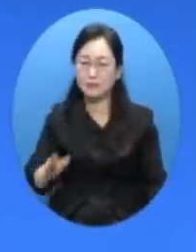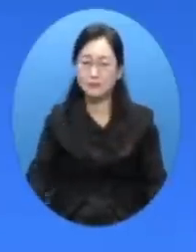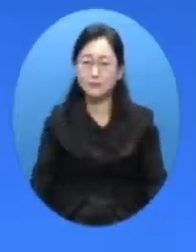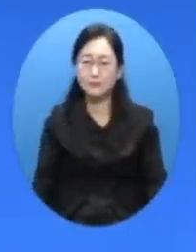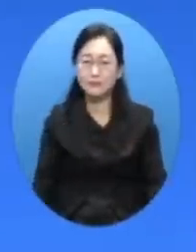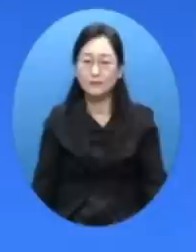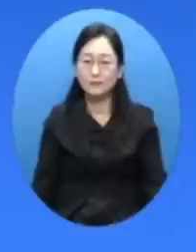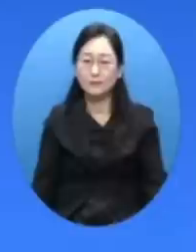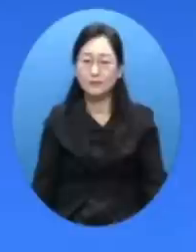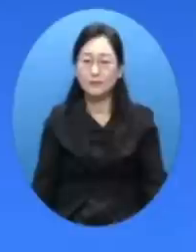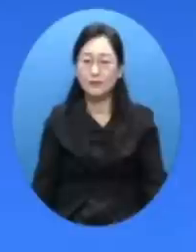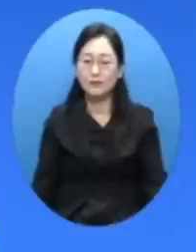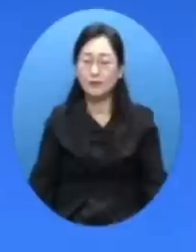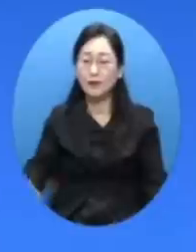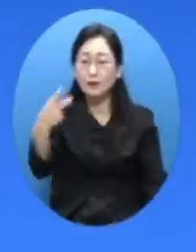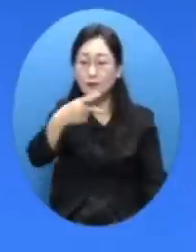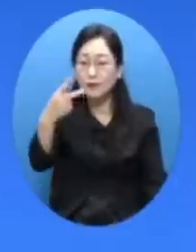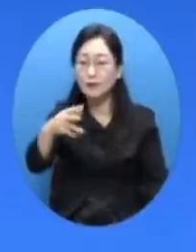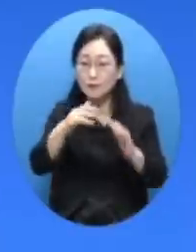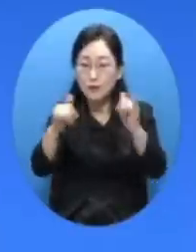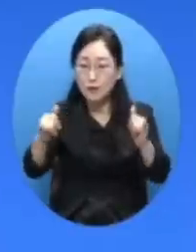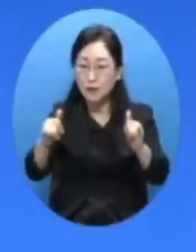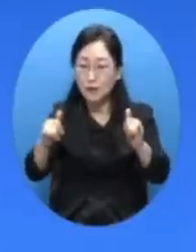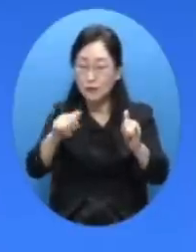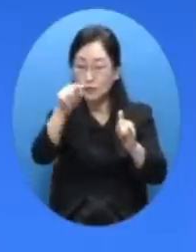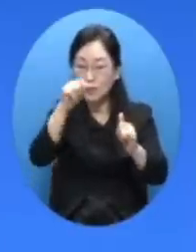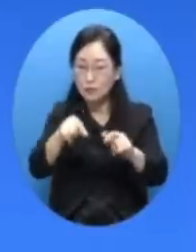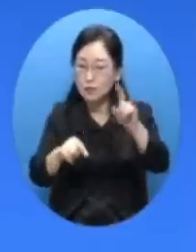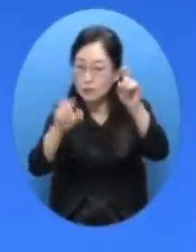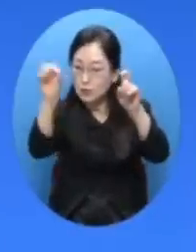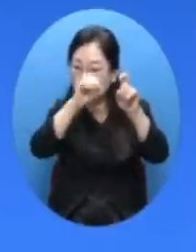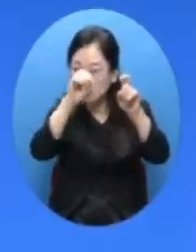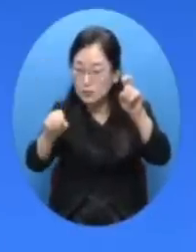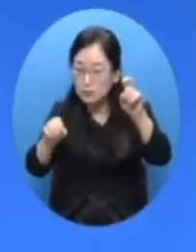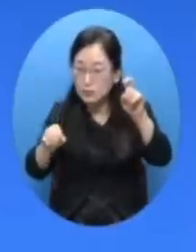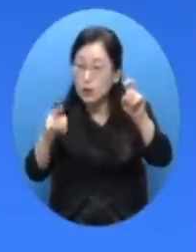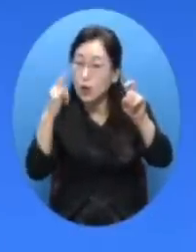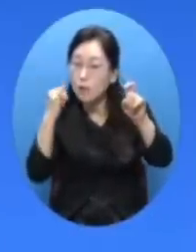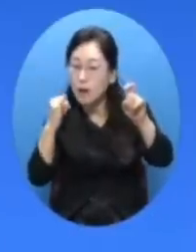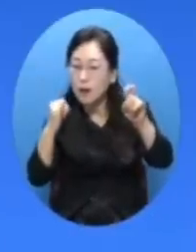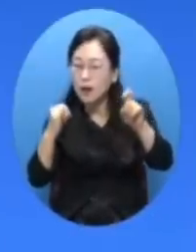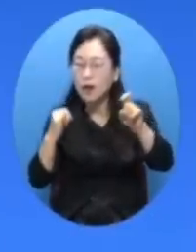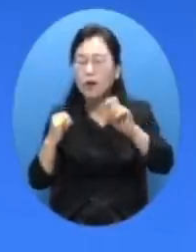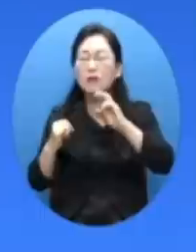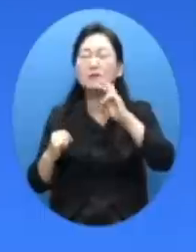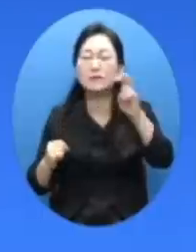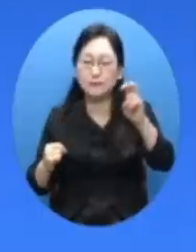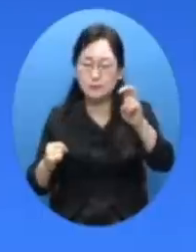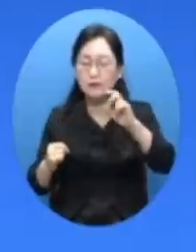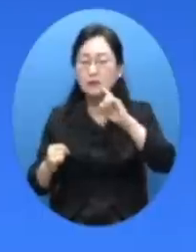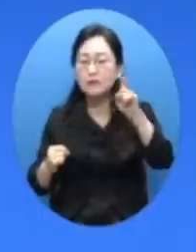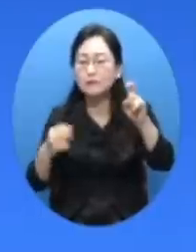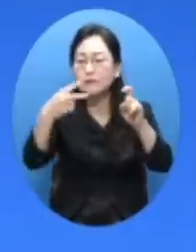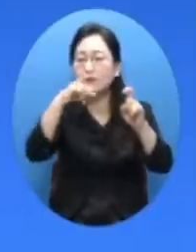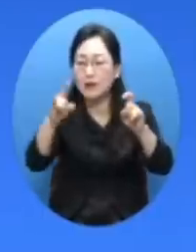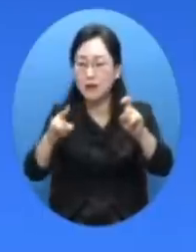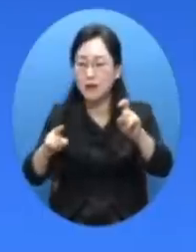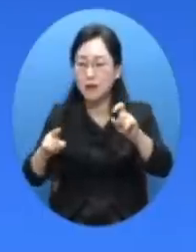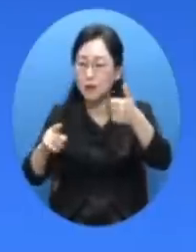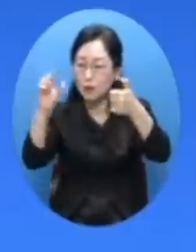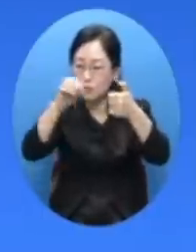근데 2천 명 아이의 10%는 10대고 57%가 20대 엄마들이랍니다. 엄마들이